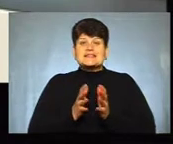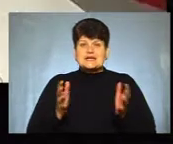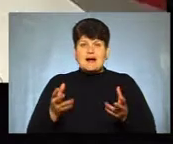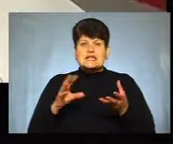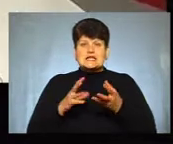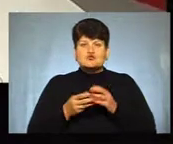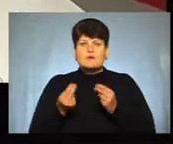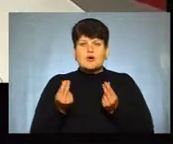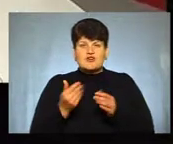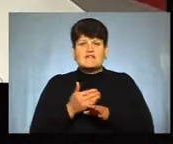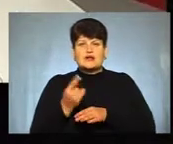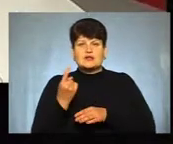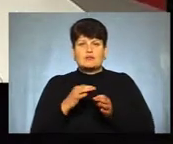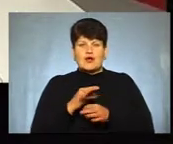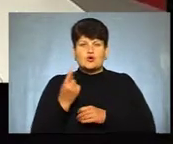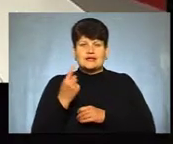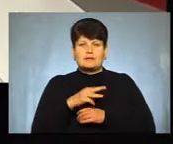яка виділяється на один проект, становить